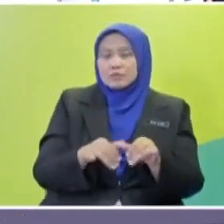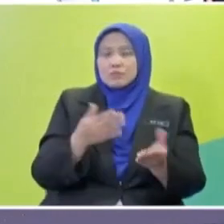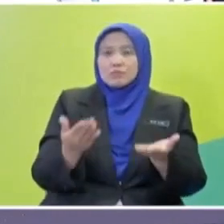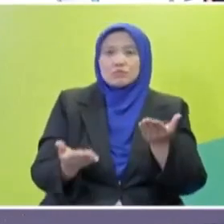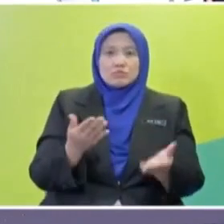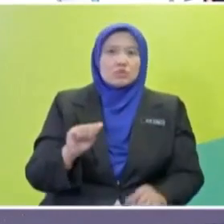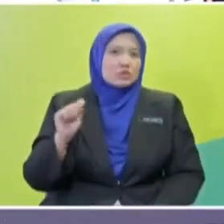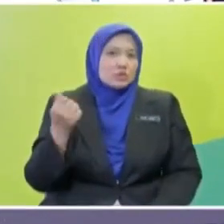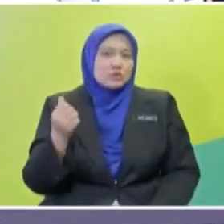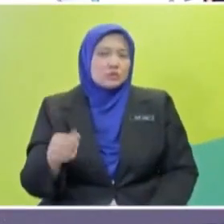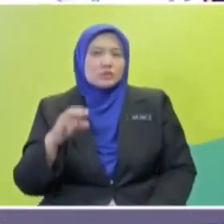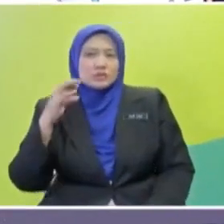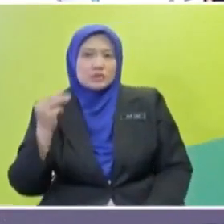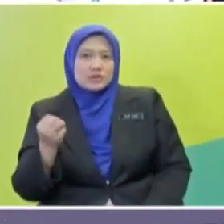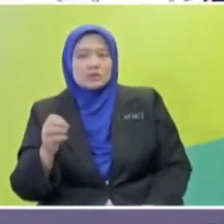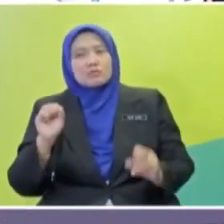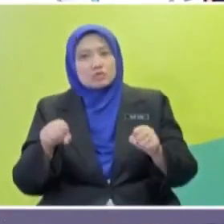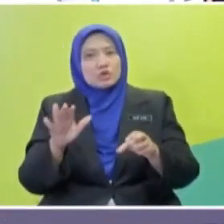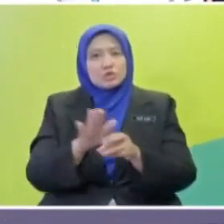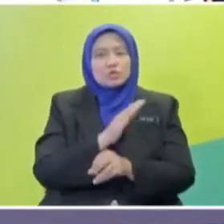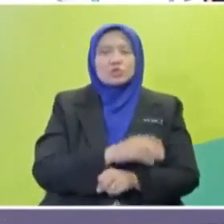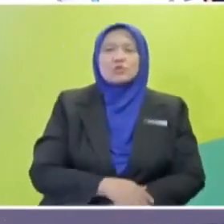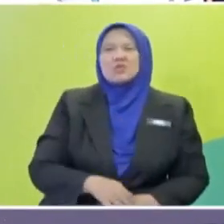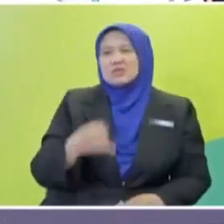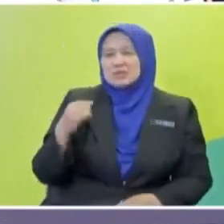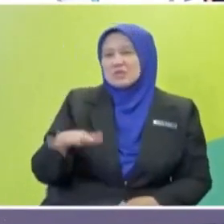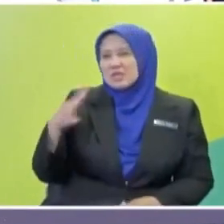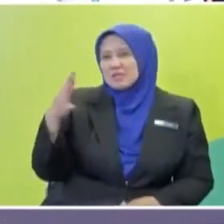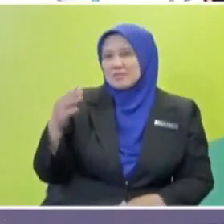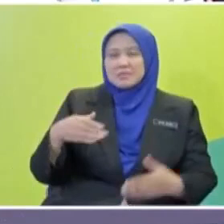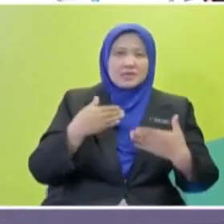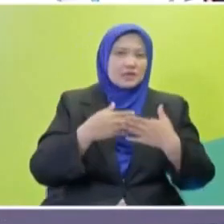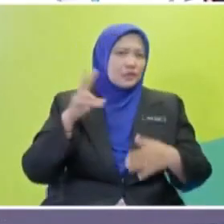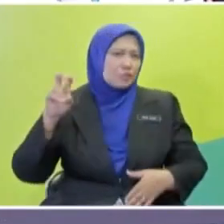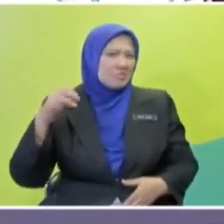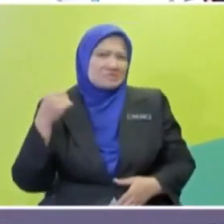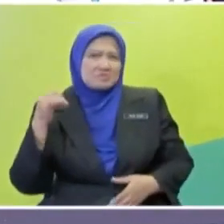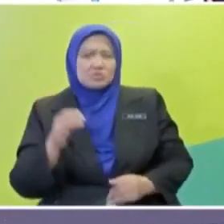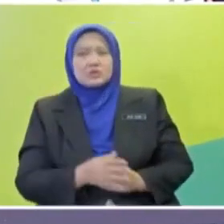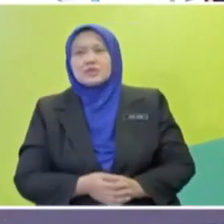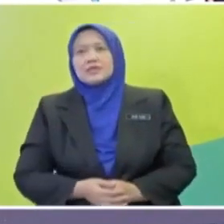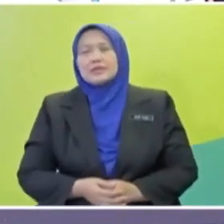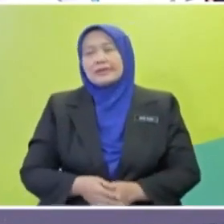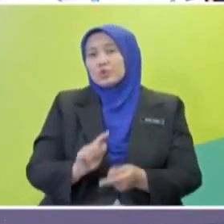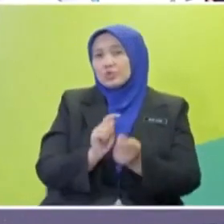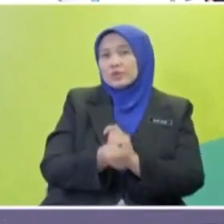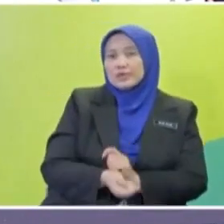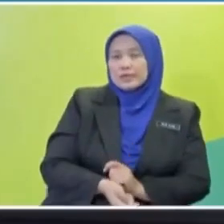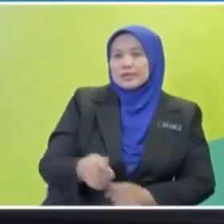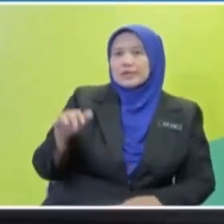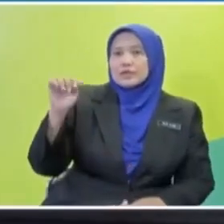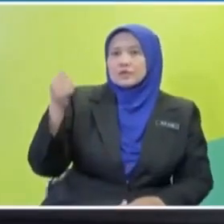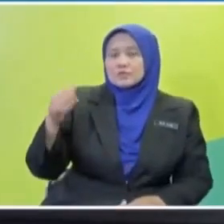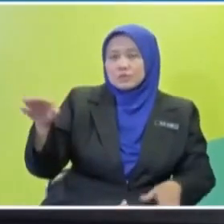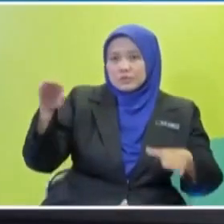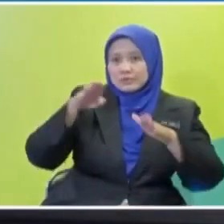cukup. Ya, jangan lebih, 15, 20 lagilah teruk. Okey, okey. Okay, kalau lihat kat sini yang terakhir, okey, katalah warna. Okey, penggunaan